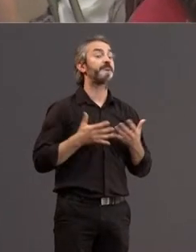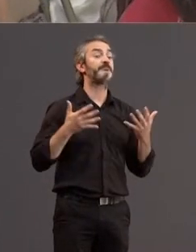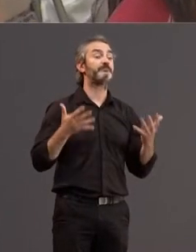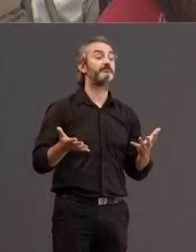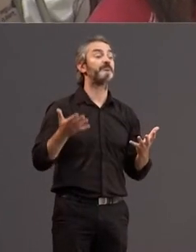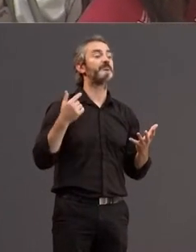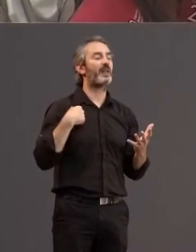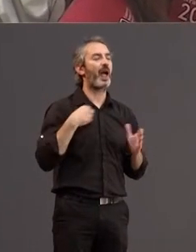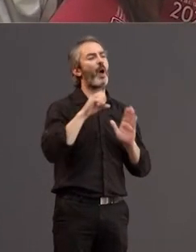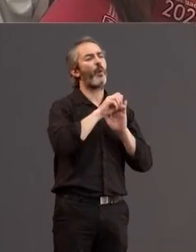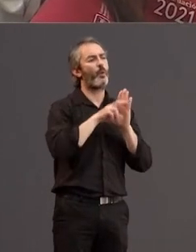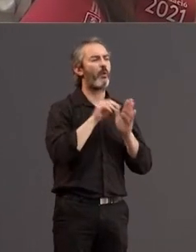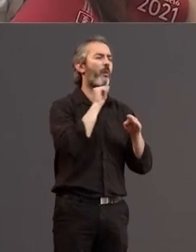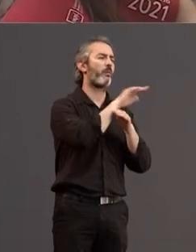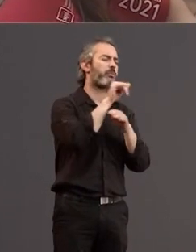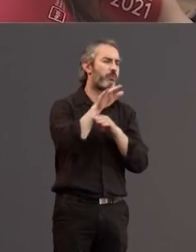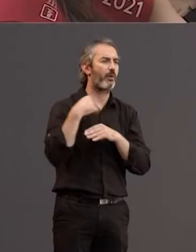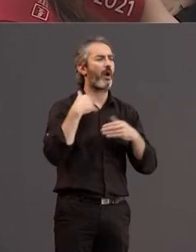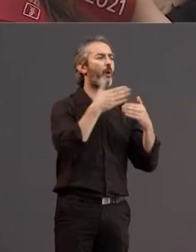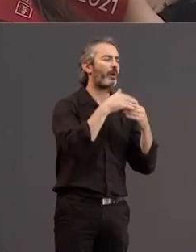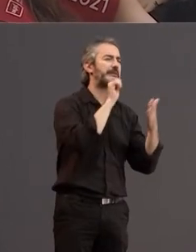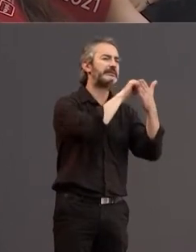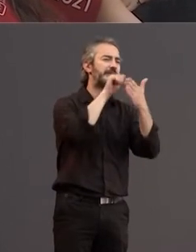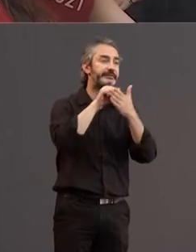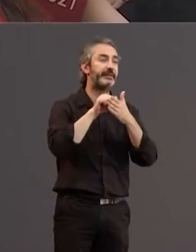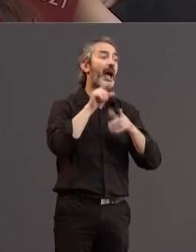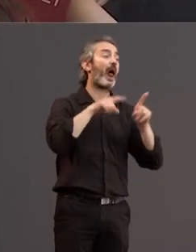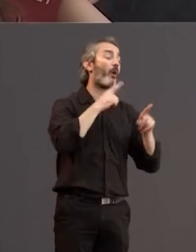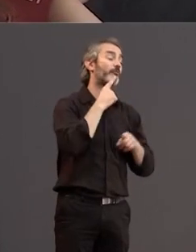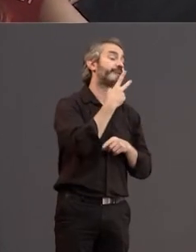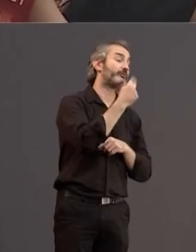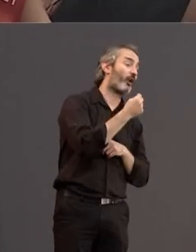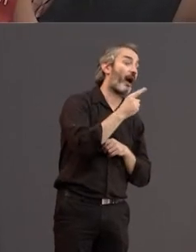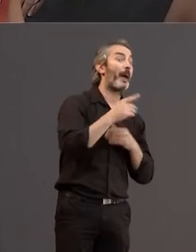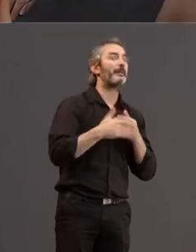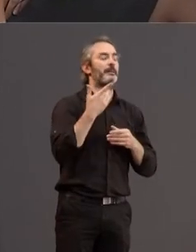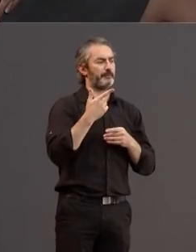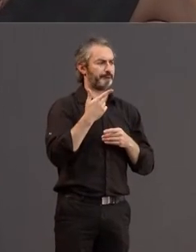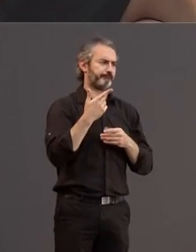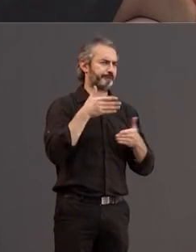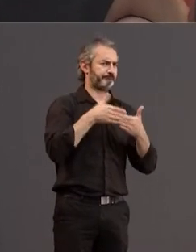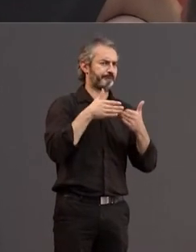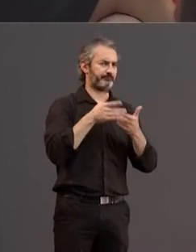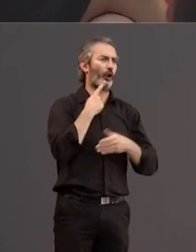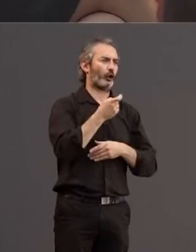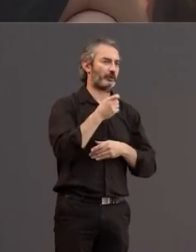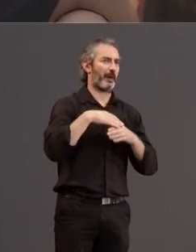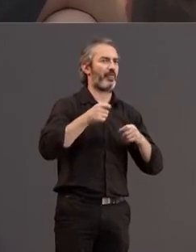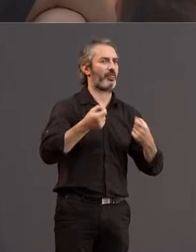d'enviar tants currículums, picar tantes portes, doncs reps algunes negatives, no? Al principi costa que et donin aquesta